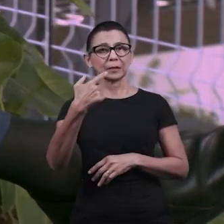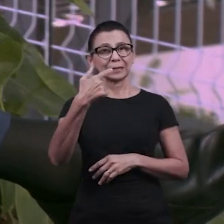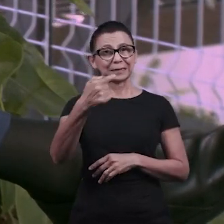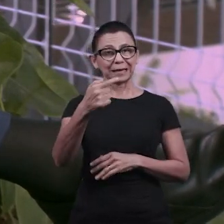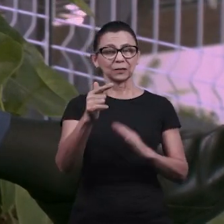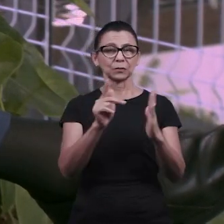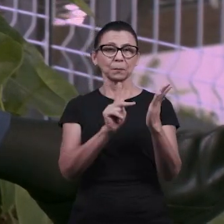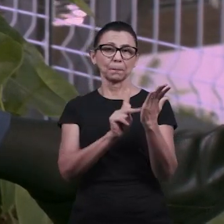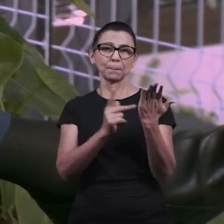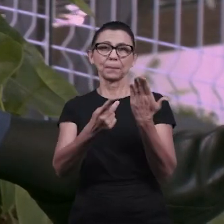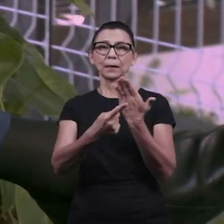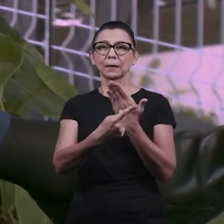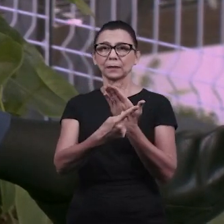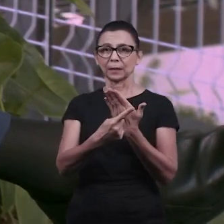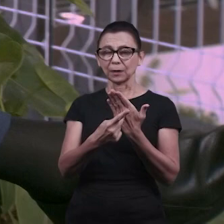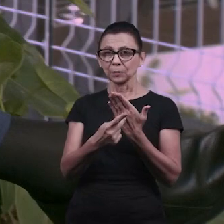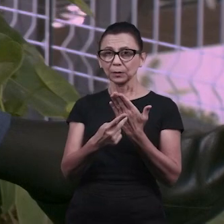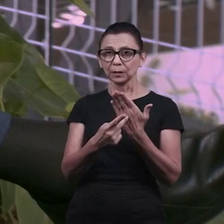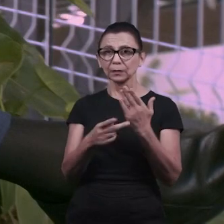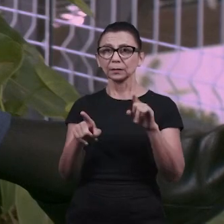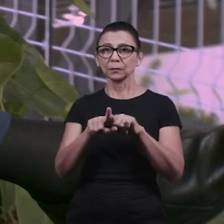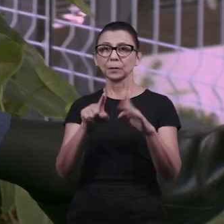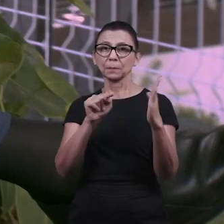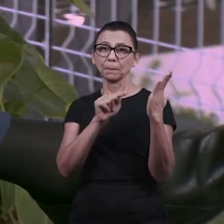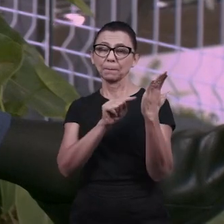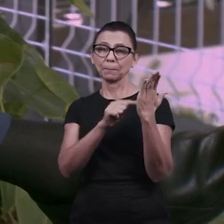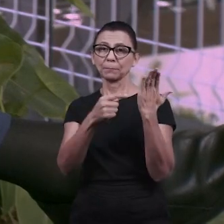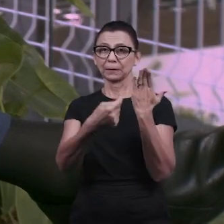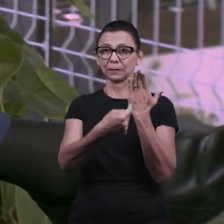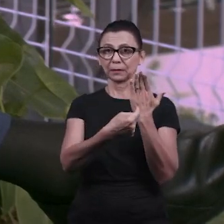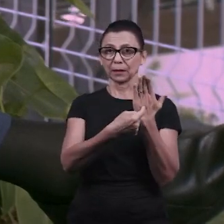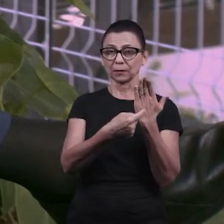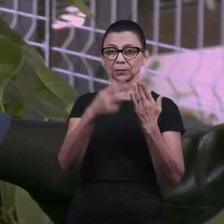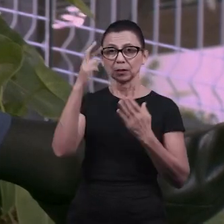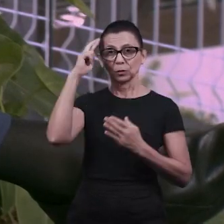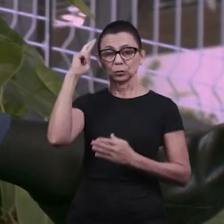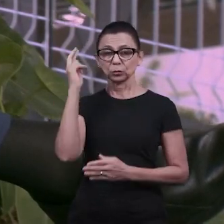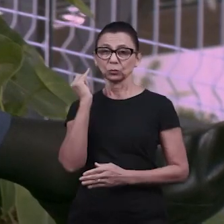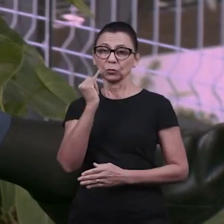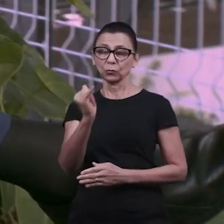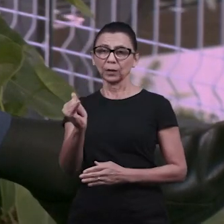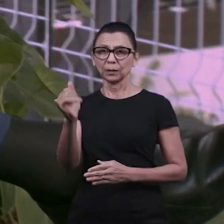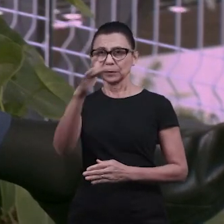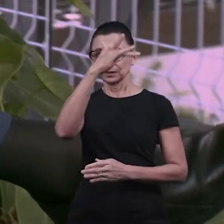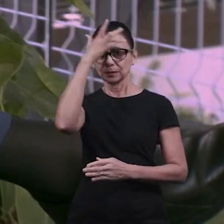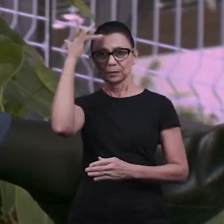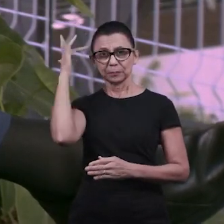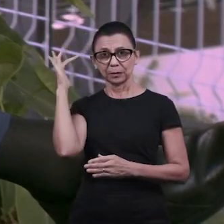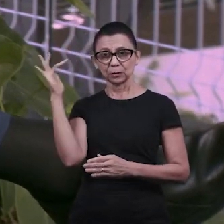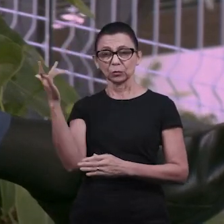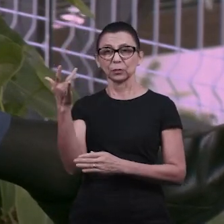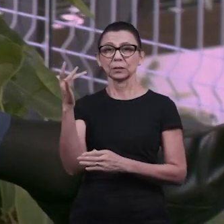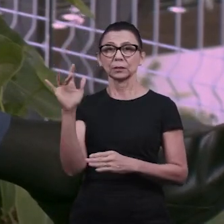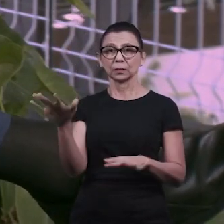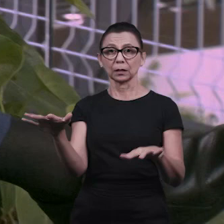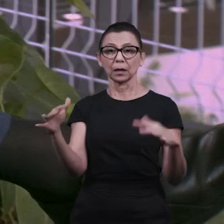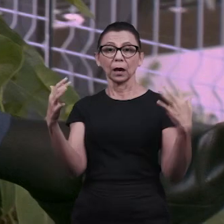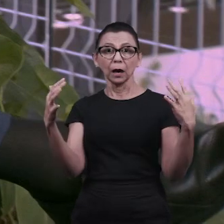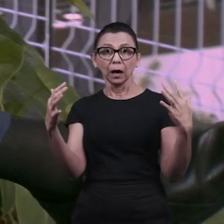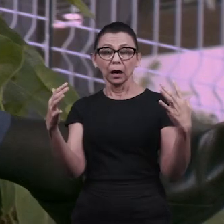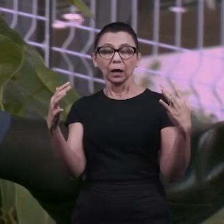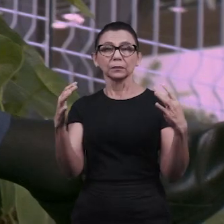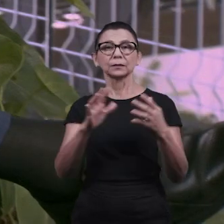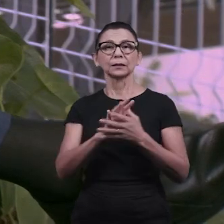série de 7 paraboles avec des métaphores pour tous ceux qui entendent ce moment et même